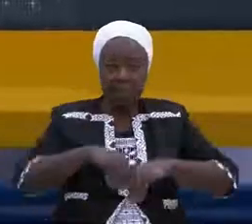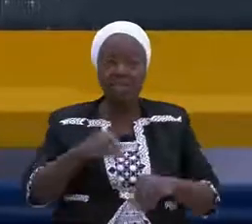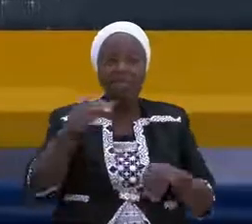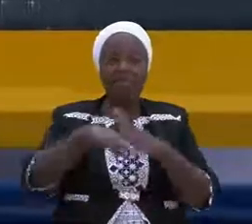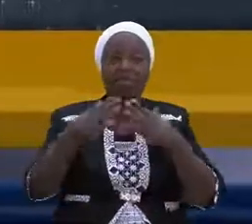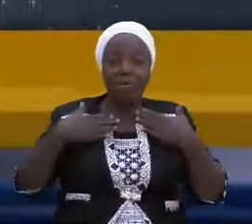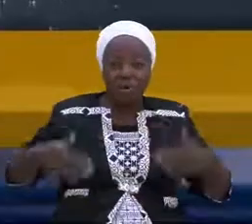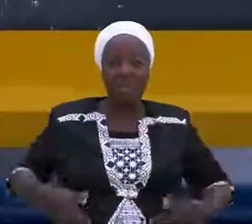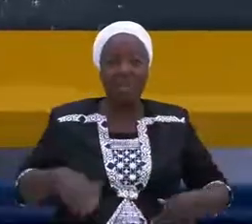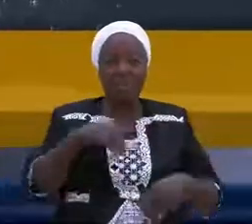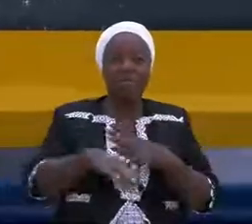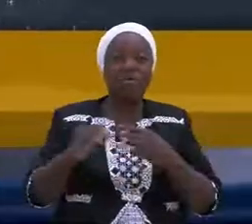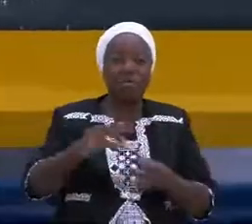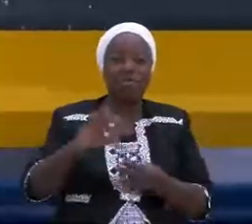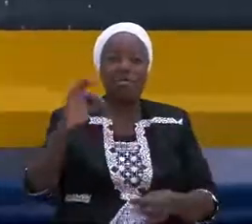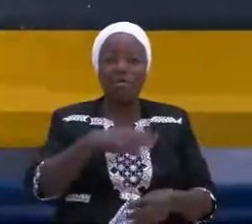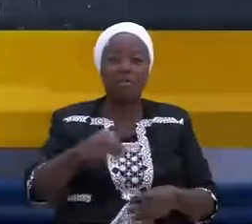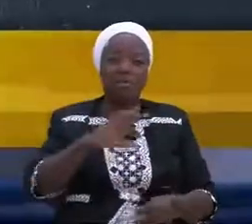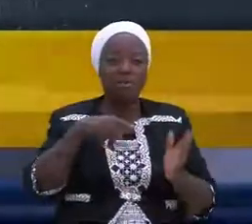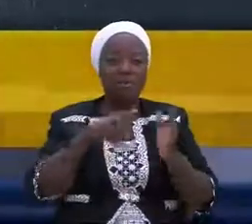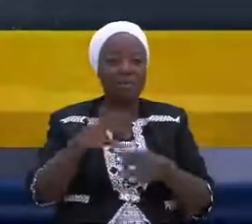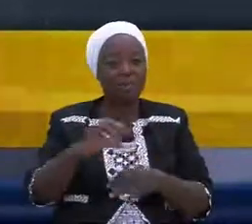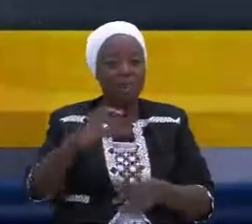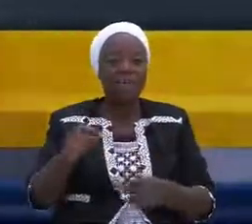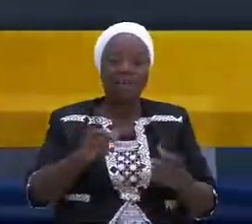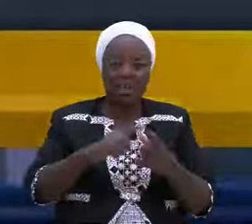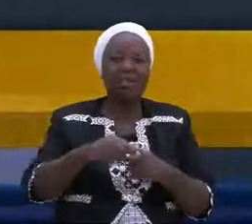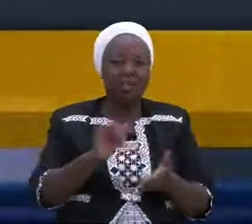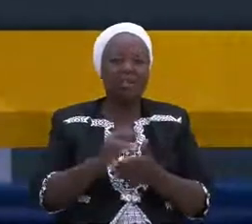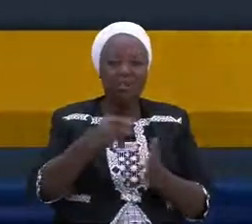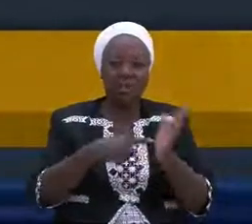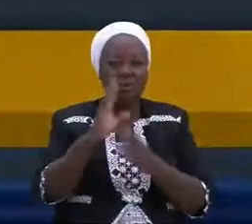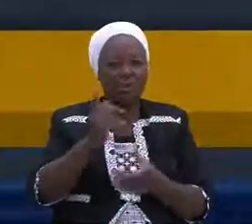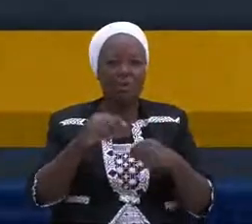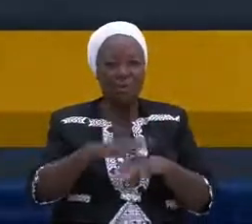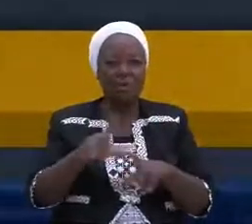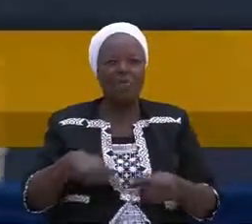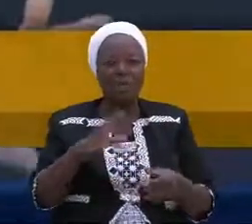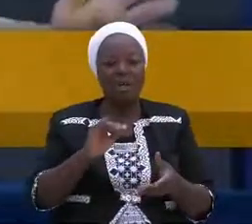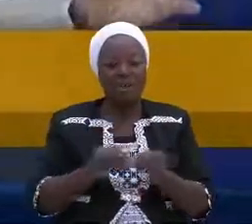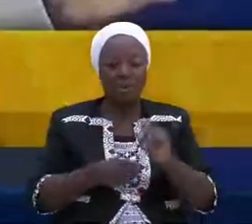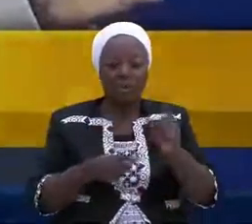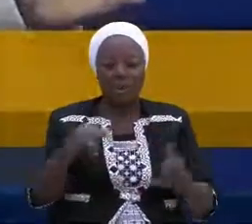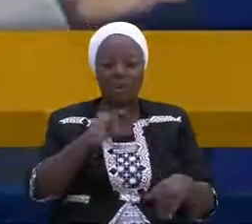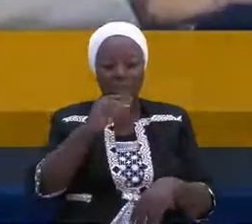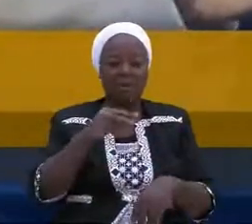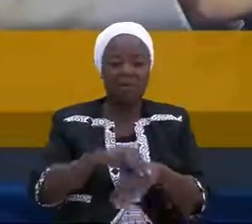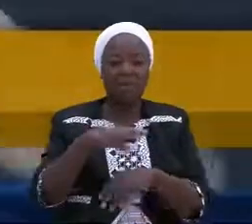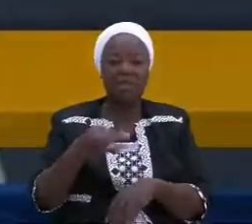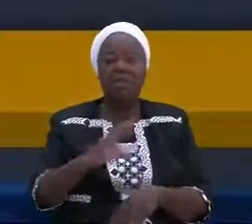les avoir et la manifestation viendra dans ta vie. Premier point donc, le message de Christ à toute la